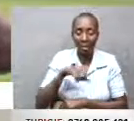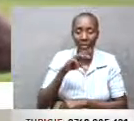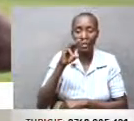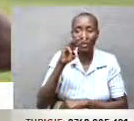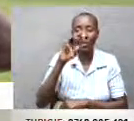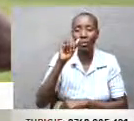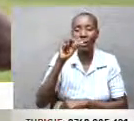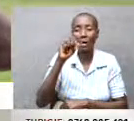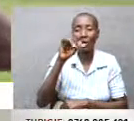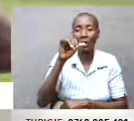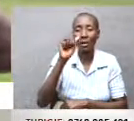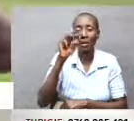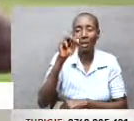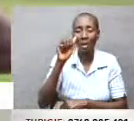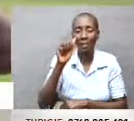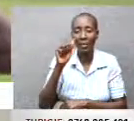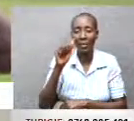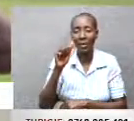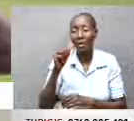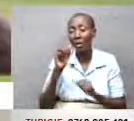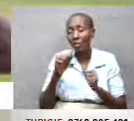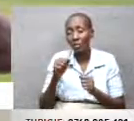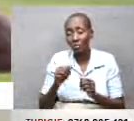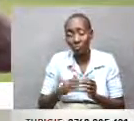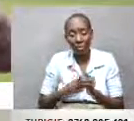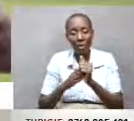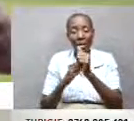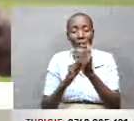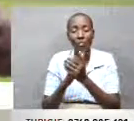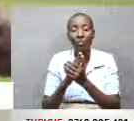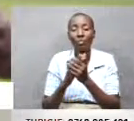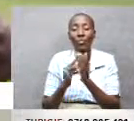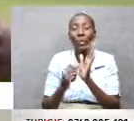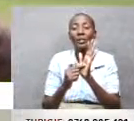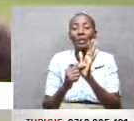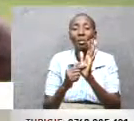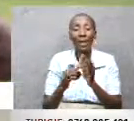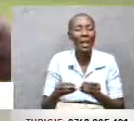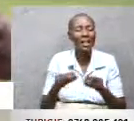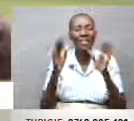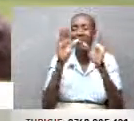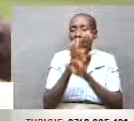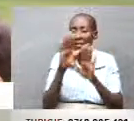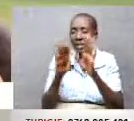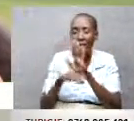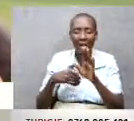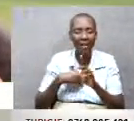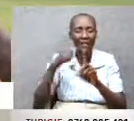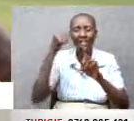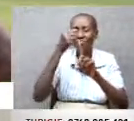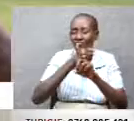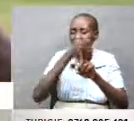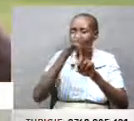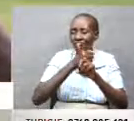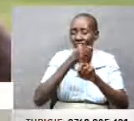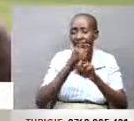And I'll try to lead by example, come on Sunday, you know, try to give my level best, try to hunt for the goals, and